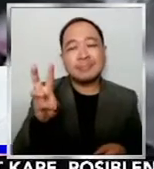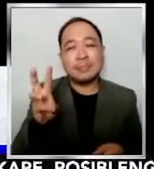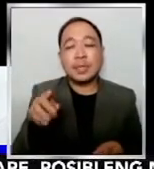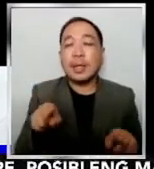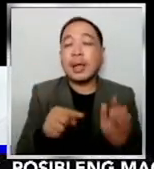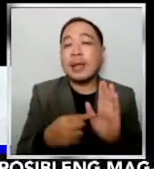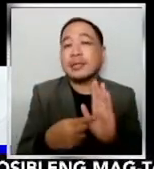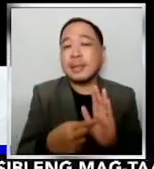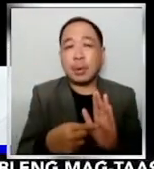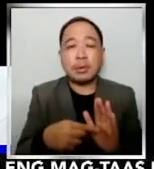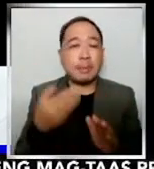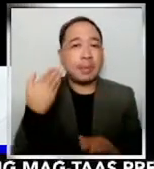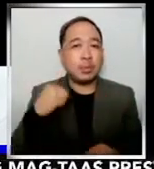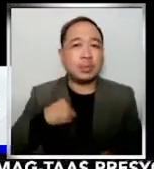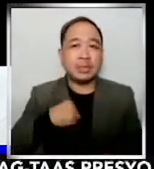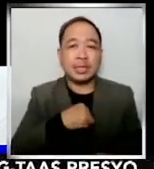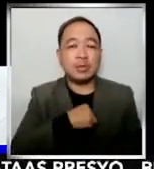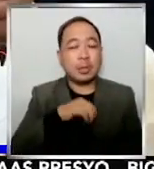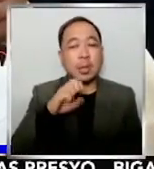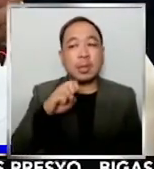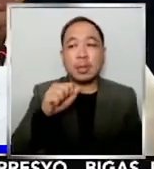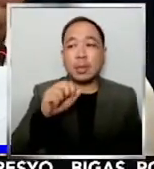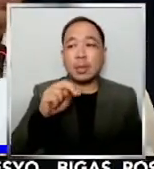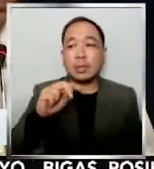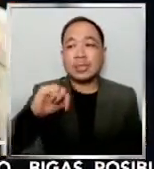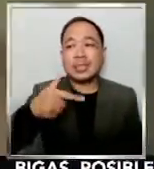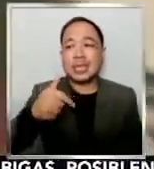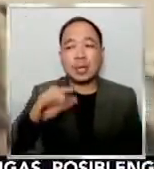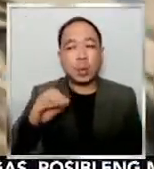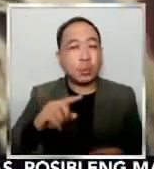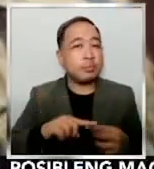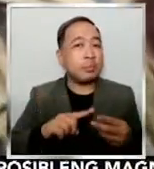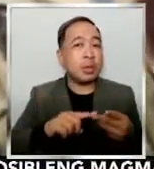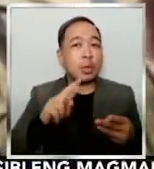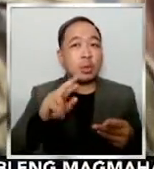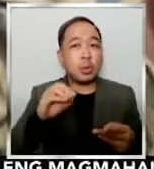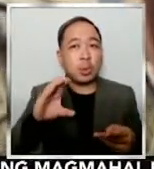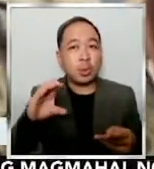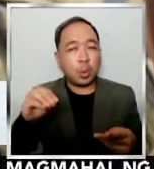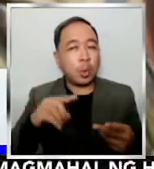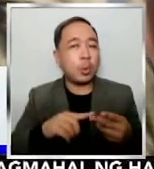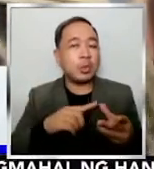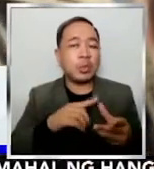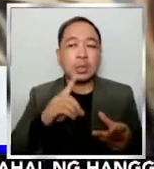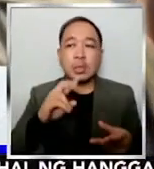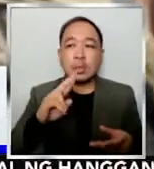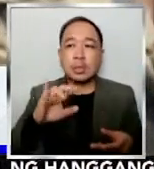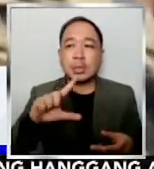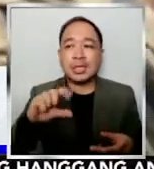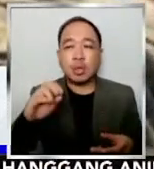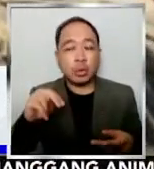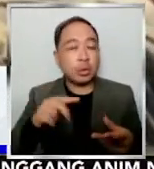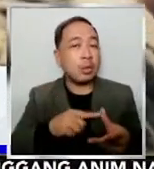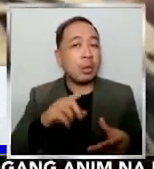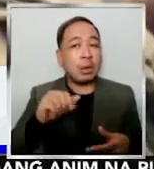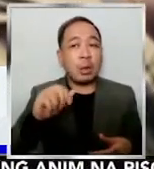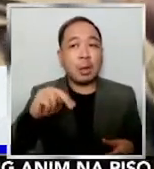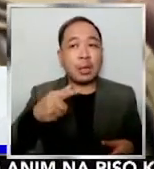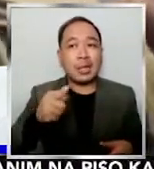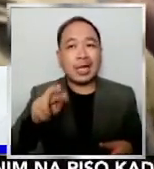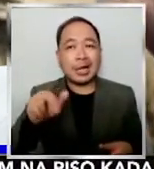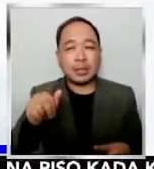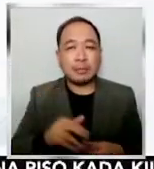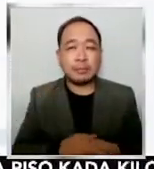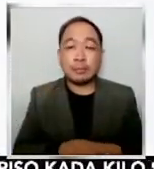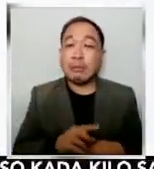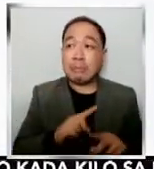Santiago, Raul Rocco, Edgardo Angara at Franklin Drilon. Pero ayon sa isang abogado ni Padilla, huwag daw ismulin ang